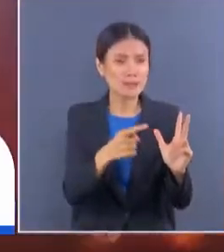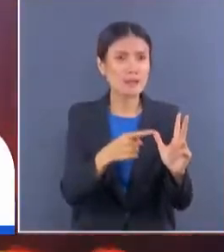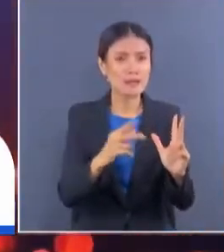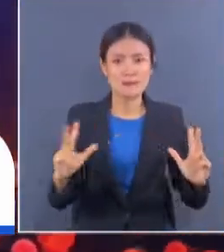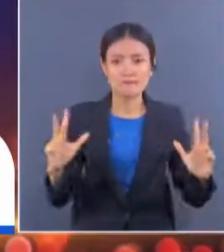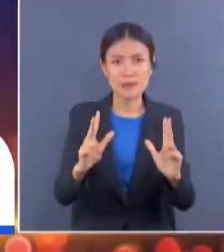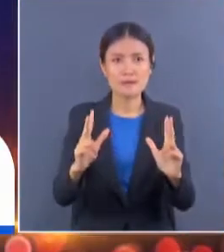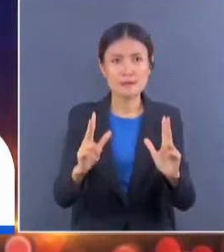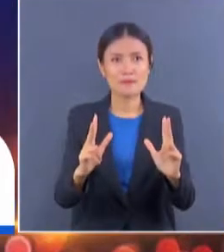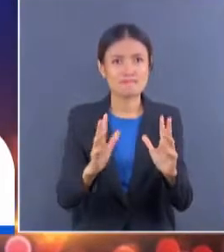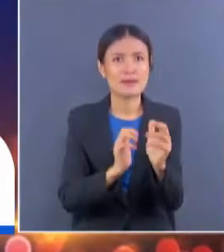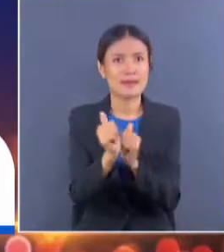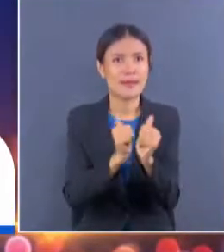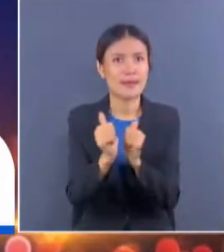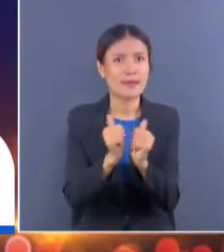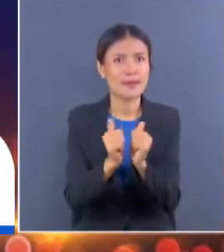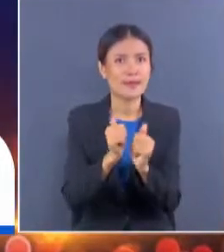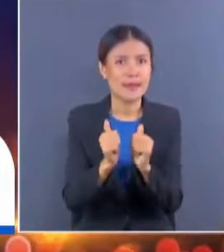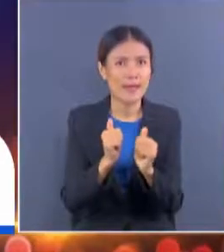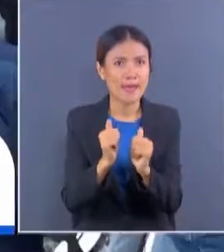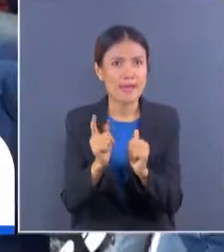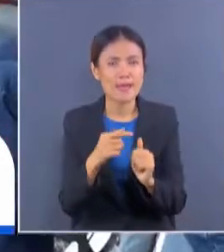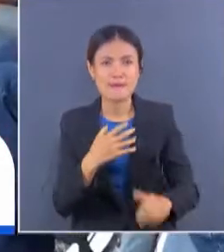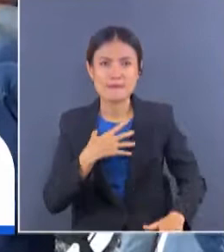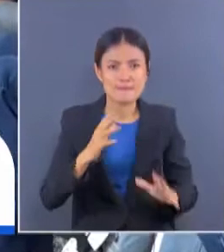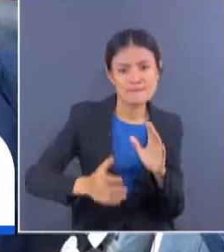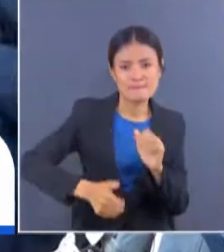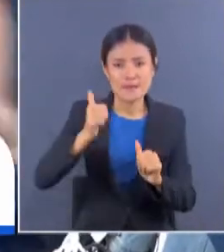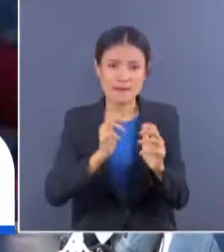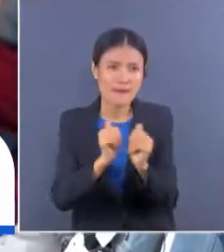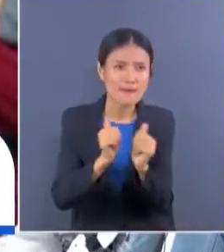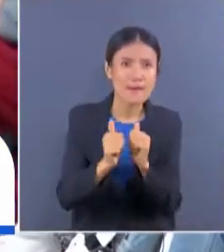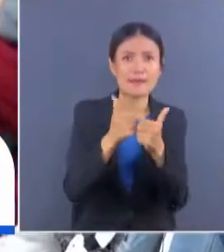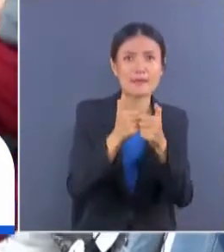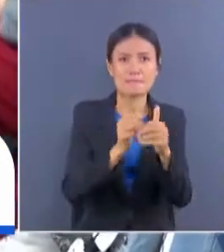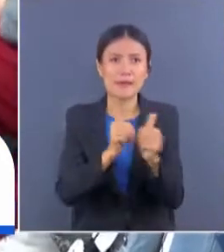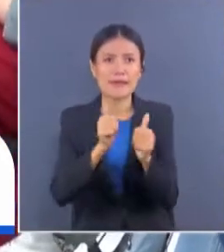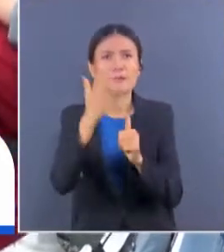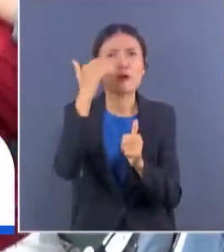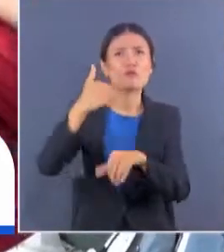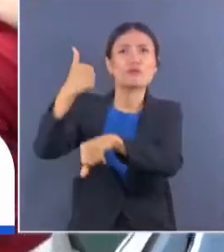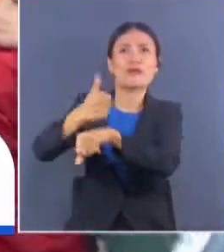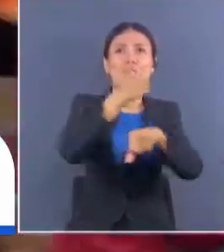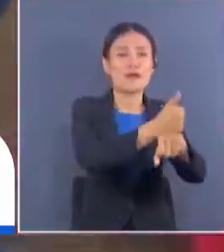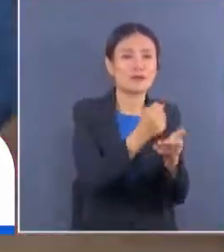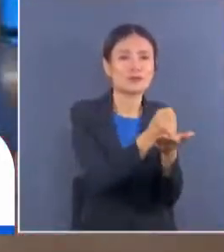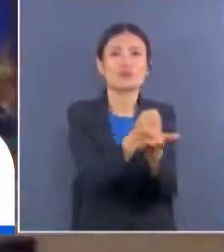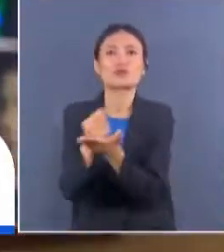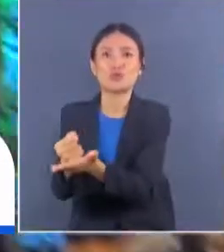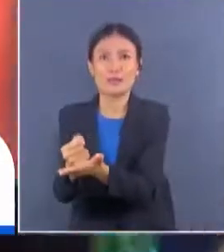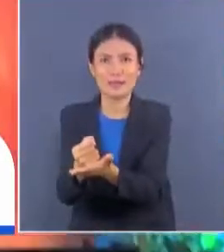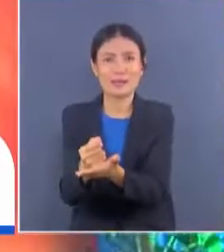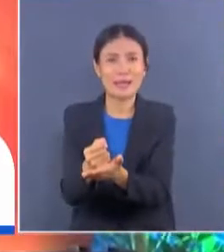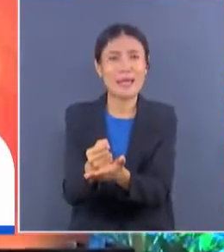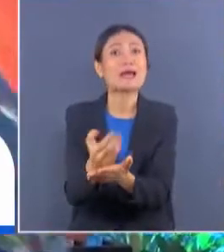ต้องช่วยกันคว้าแต้มคว้าชัยพร้อมมาปาดพร้อมแซงกันทุกด่านค่ะเพื่อช่วยหัวหน้าทีมเข้าชิงเงินรางวัลแจ็คพอต